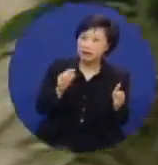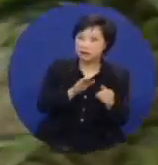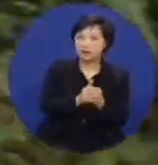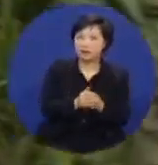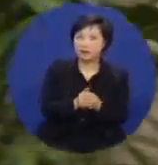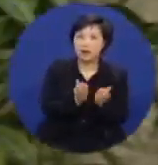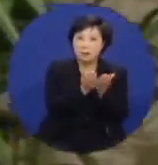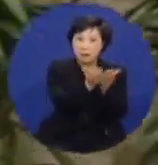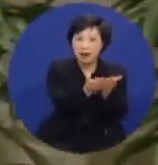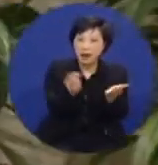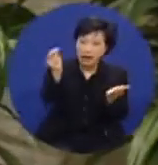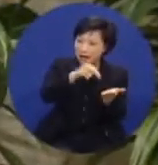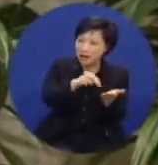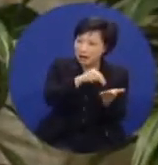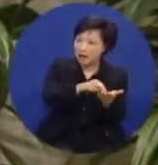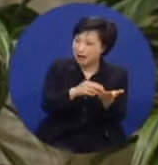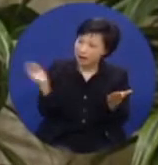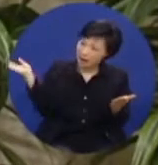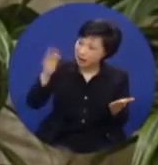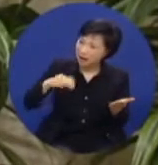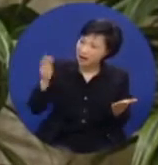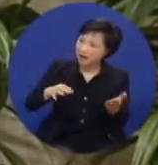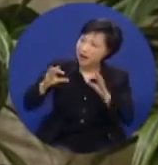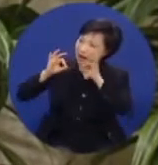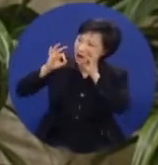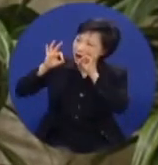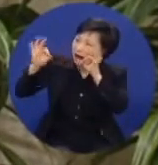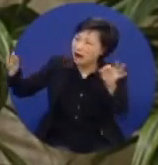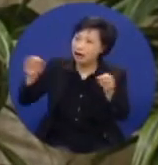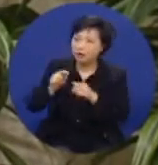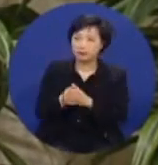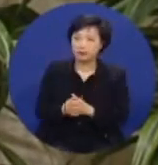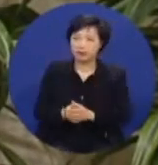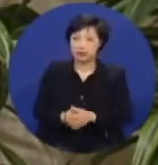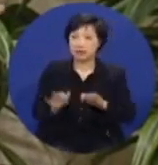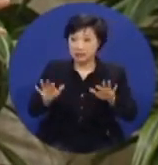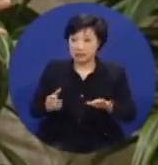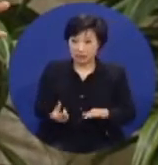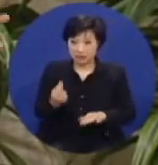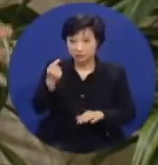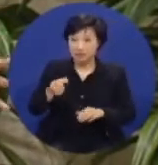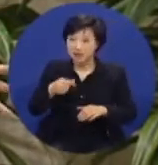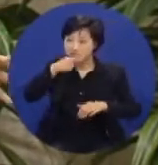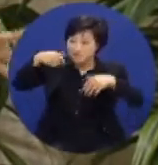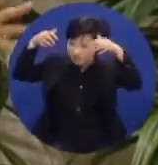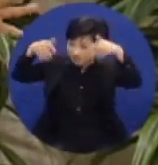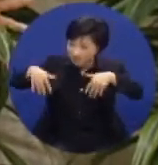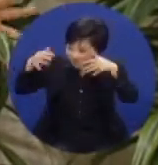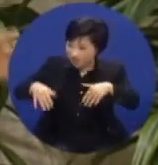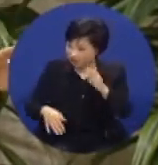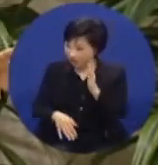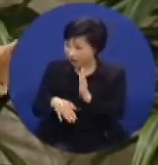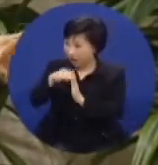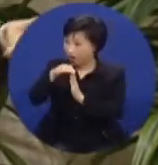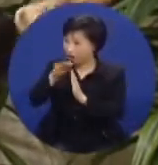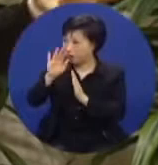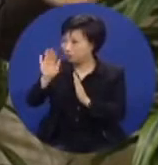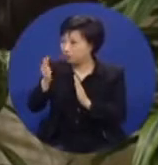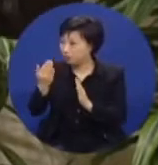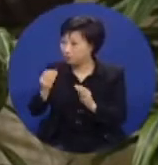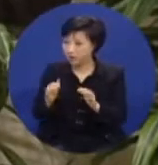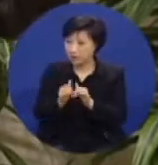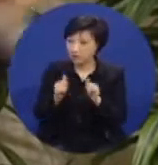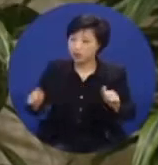탓이오 판결 을 탓이오 곰 시가 쏟아 주홍 북 않아서